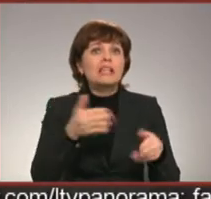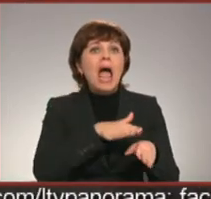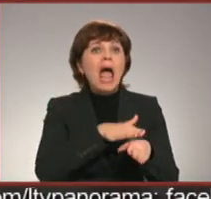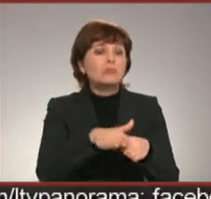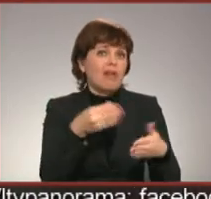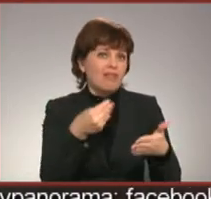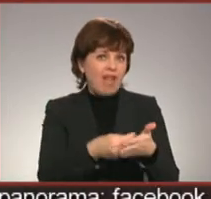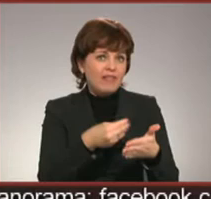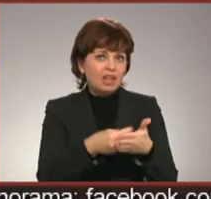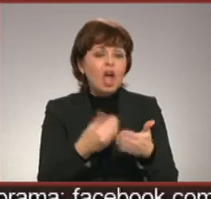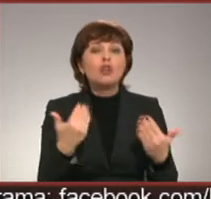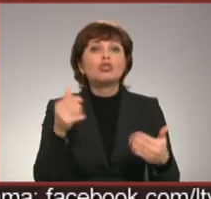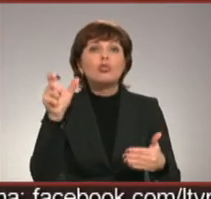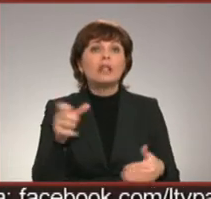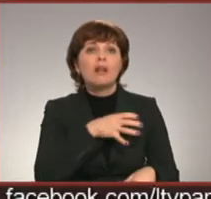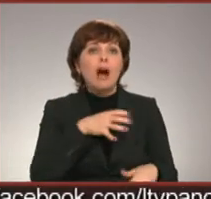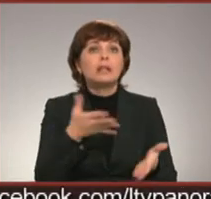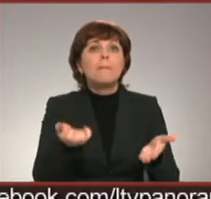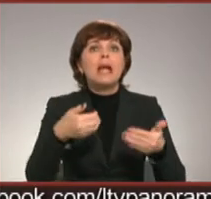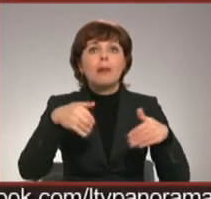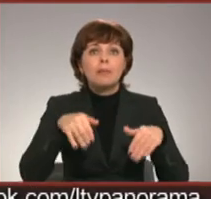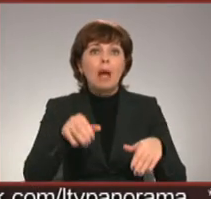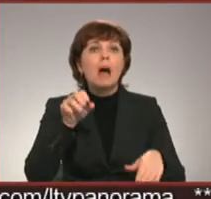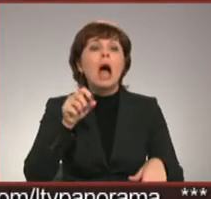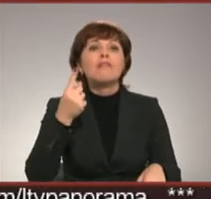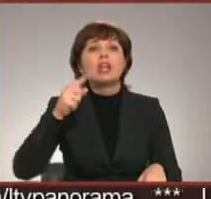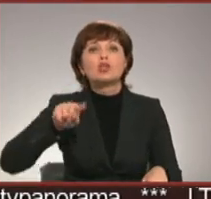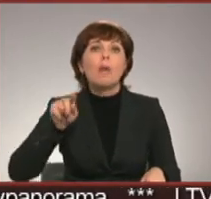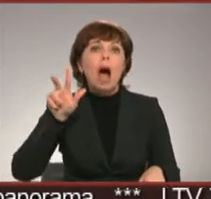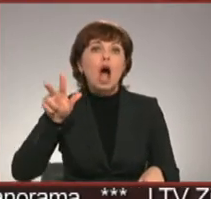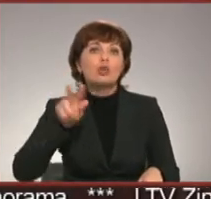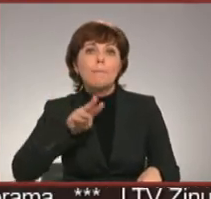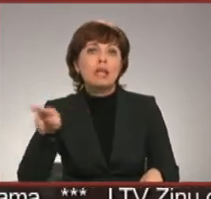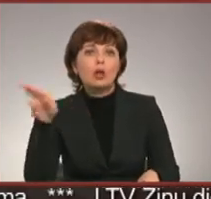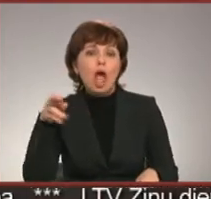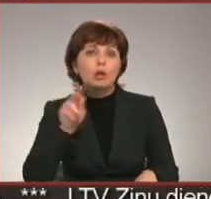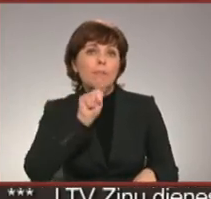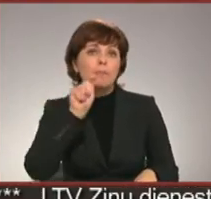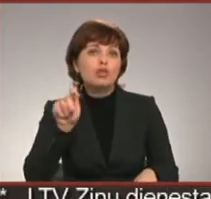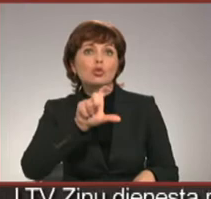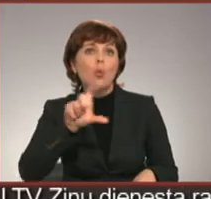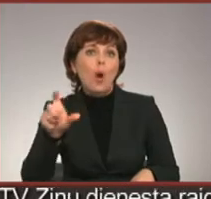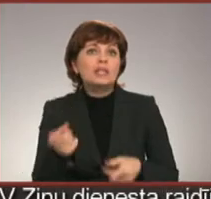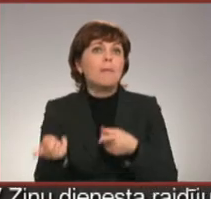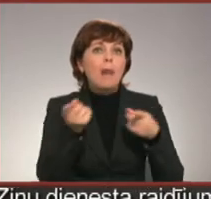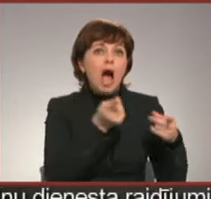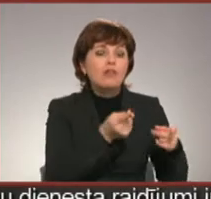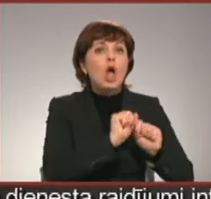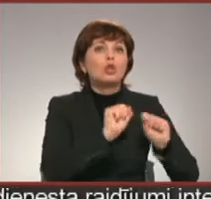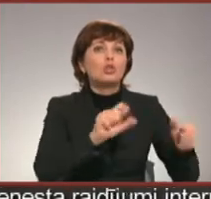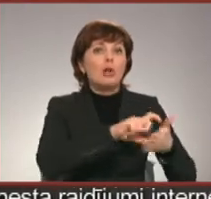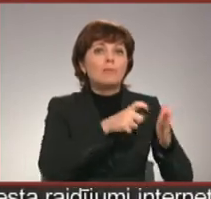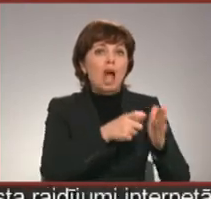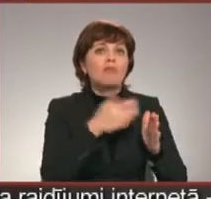valdība pieņēma lēmumu par 1,8 miljonu eiro piešķiršanu skolas pārvietošanai uz drošākām telpām, bet Ventspilī to atzīst par